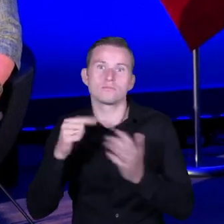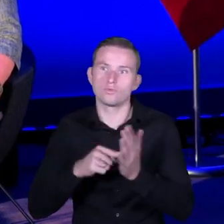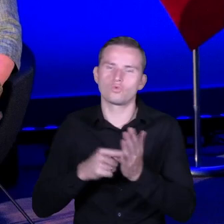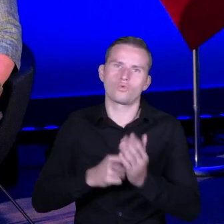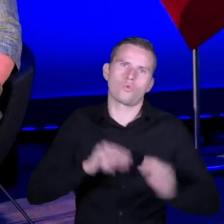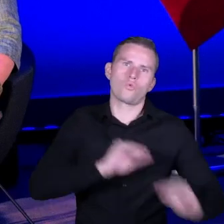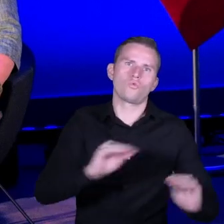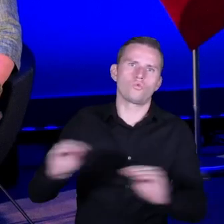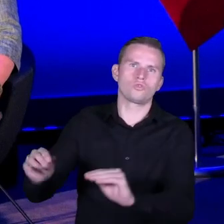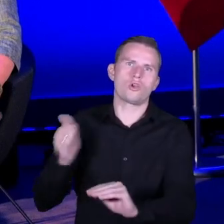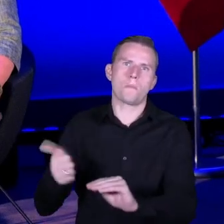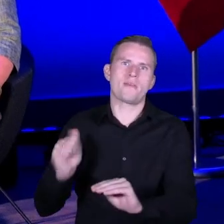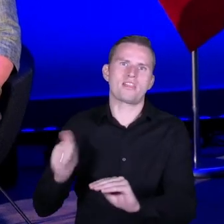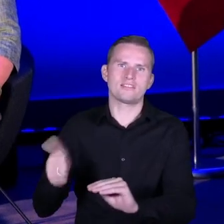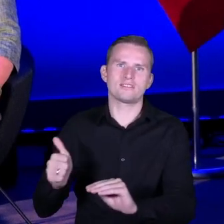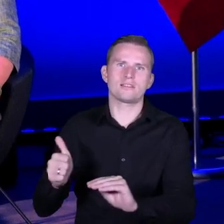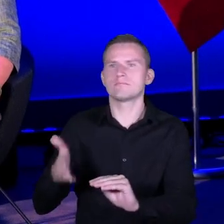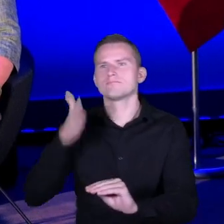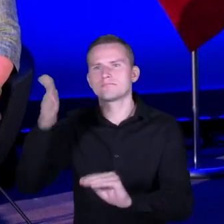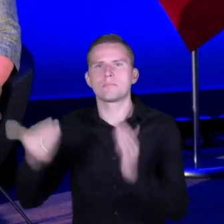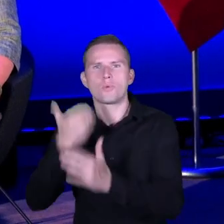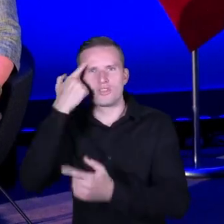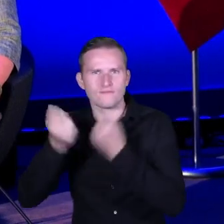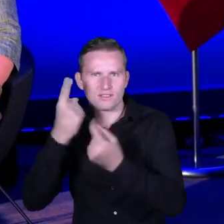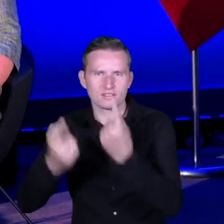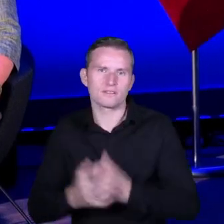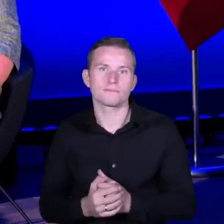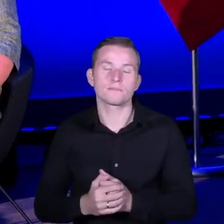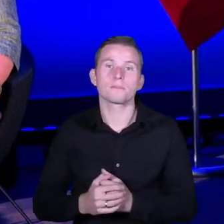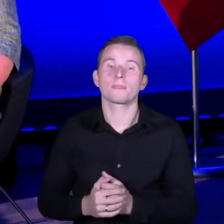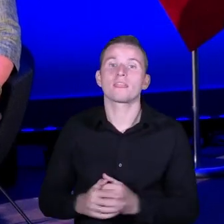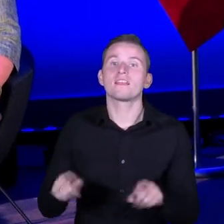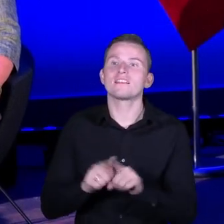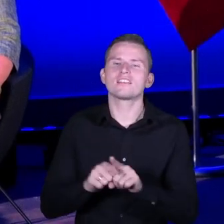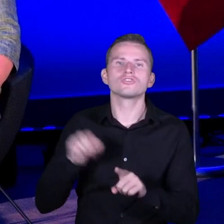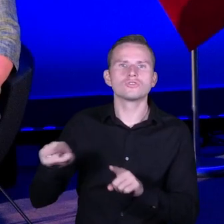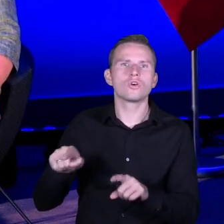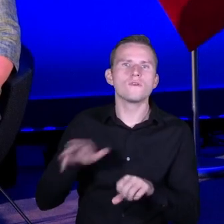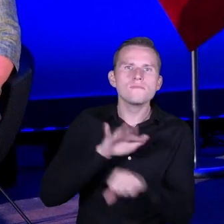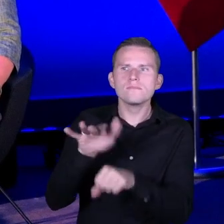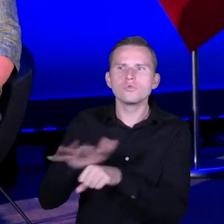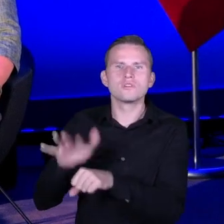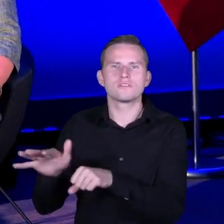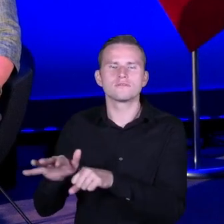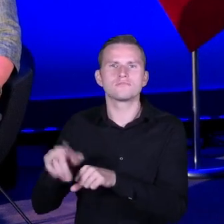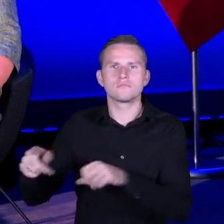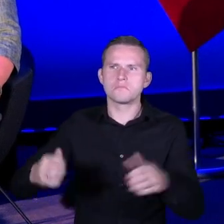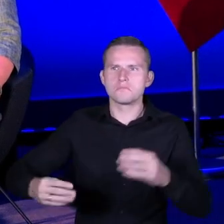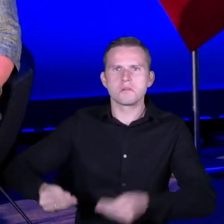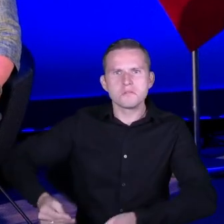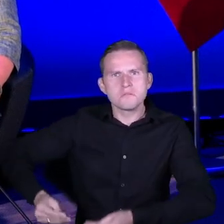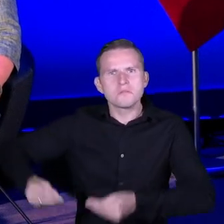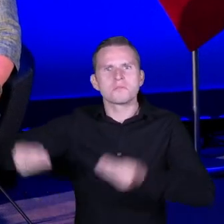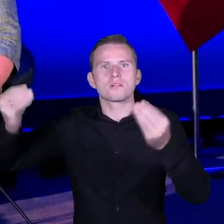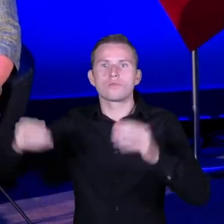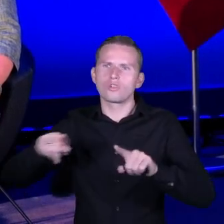proinnowacyjne i to też wpływa na budowanie przewag i samych organizacji, które budują swoje zdolności